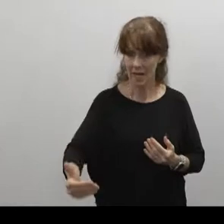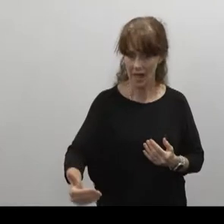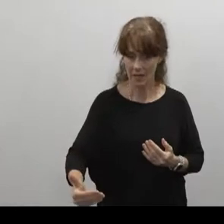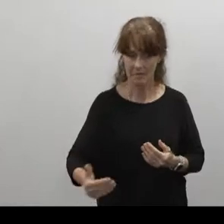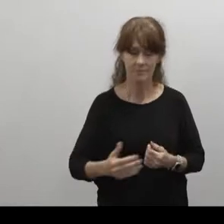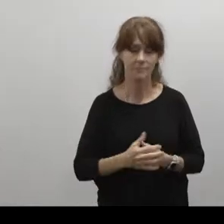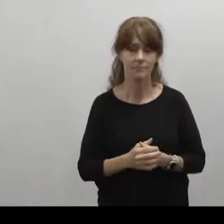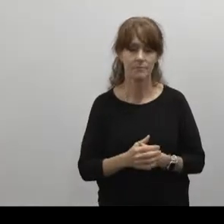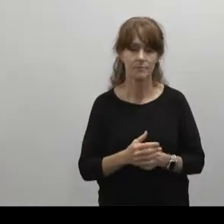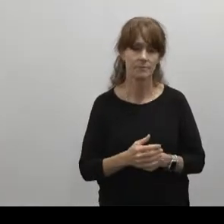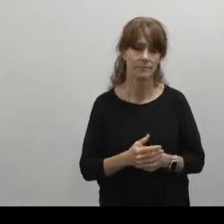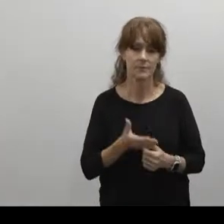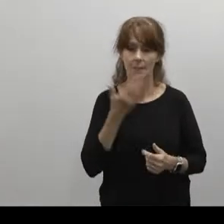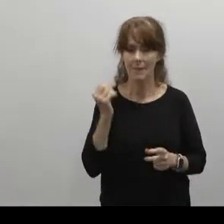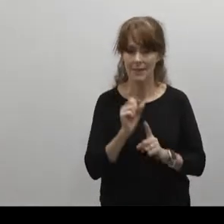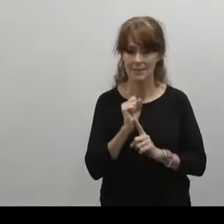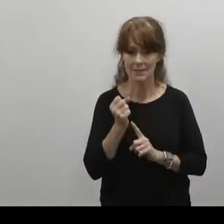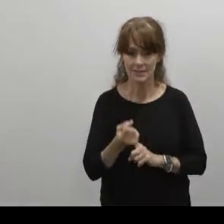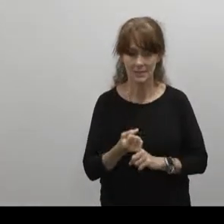cứ dương